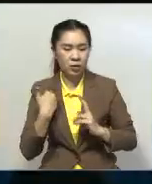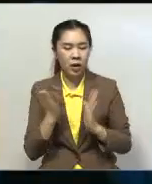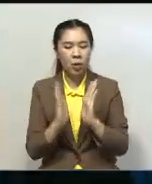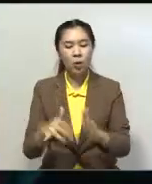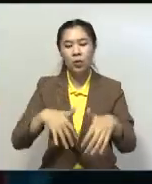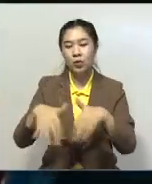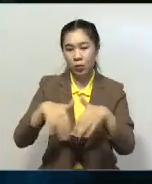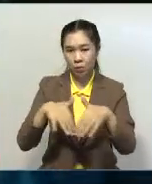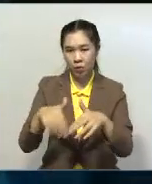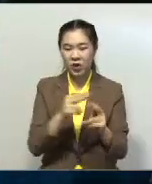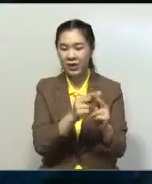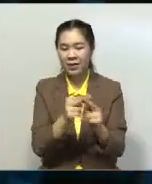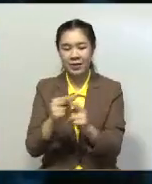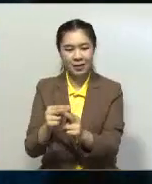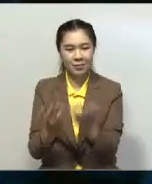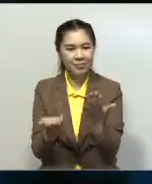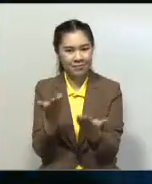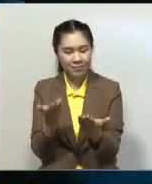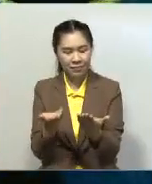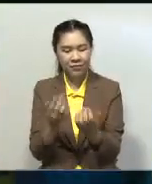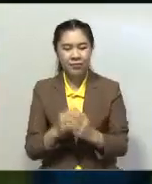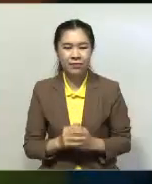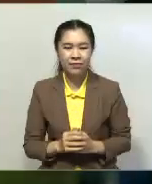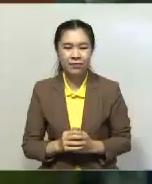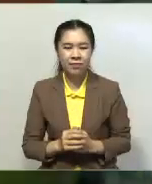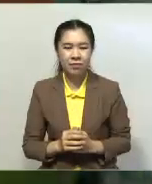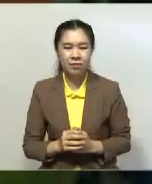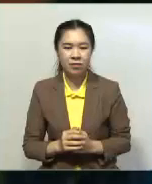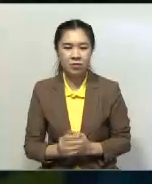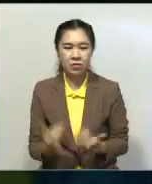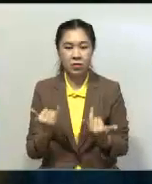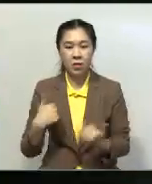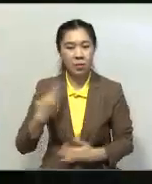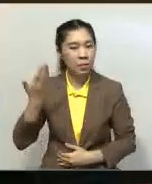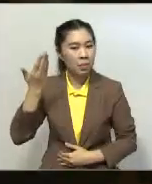ประชาชนในพื้นที่เองด้วยนะคะซึ่งหลายพื้นที่ตอนนี้จากเดิ